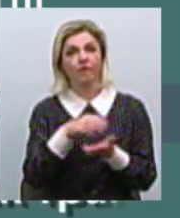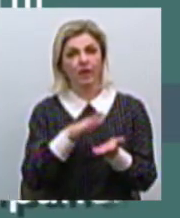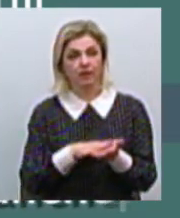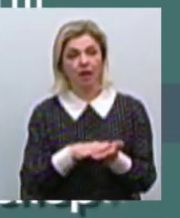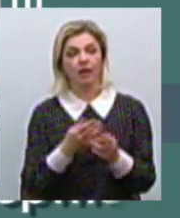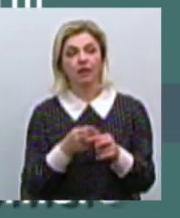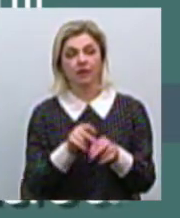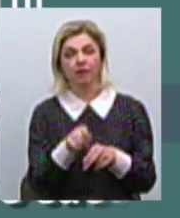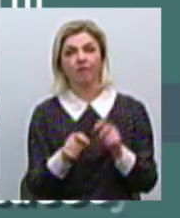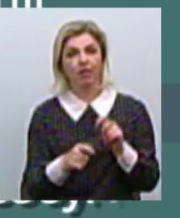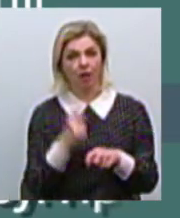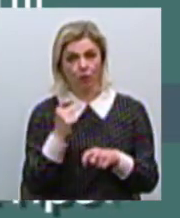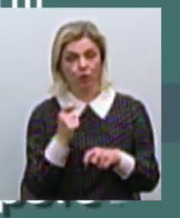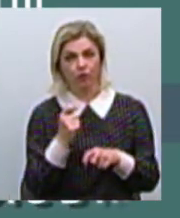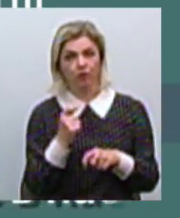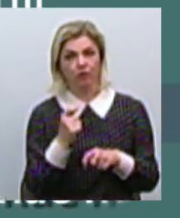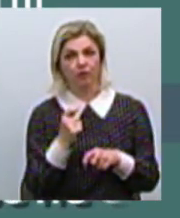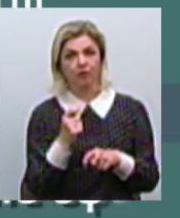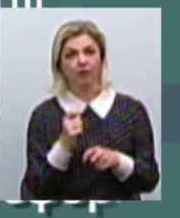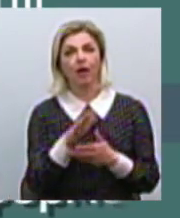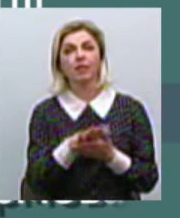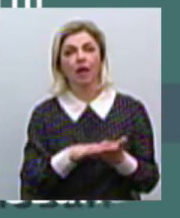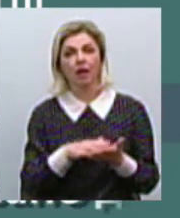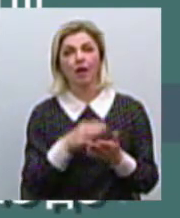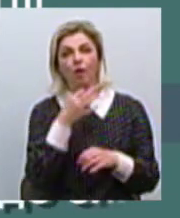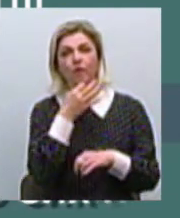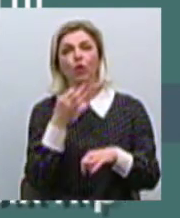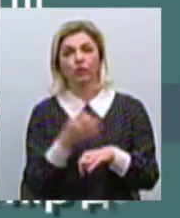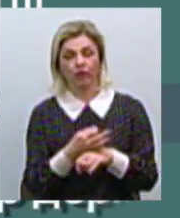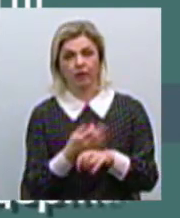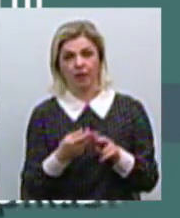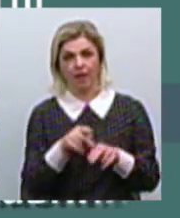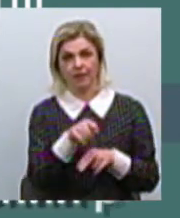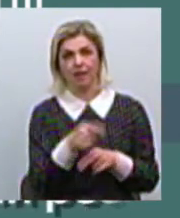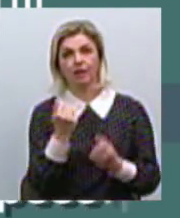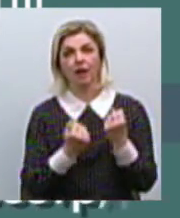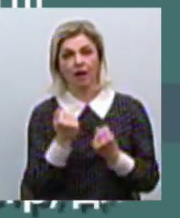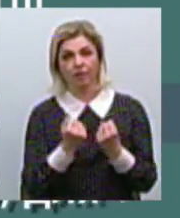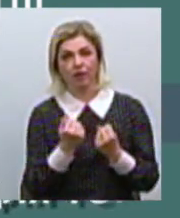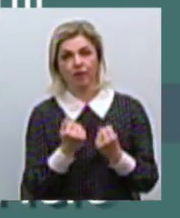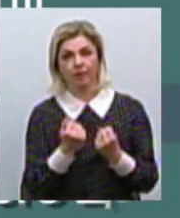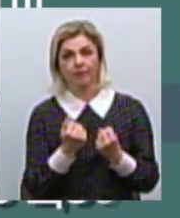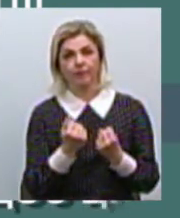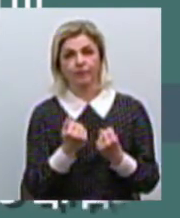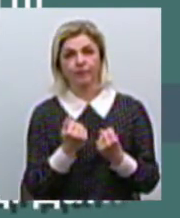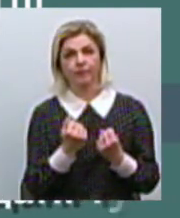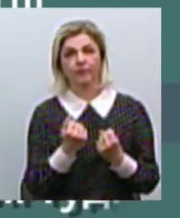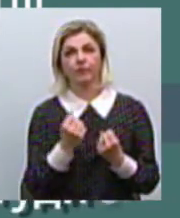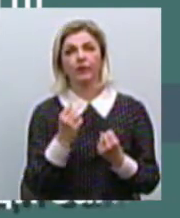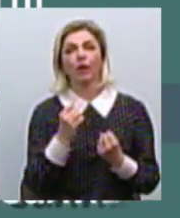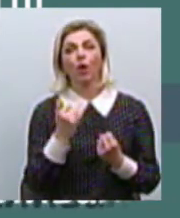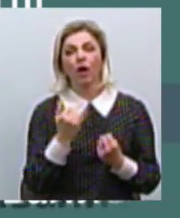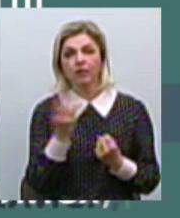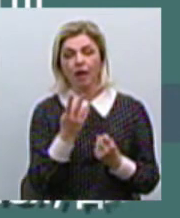порушення притягується до відповідальності власне транспортного засобу. Проте в нас не сформовано до сих пір державний реєстр